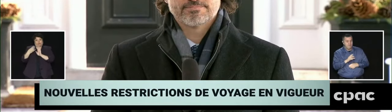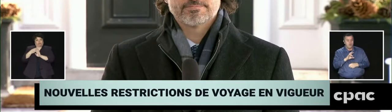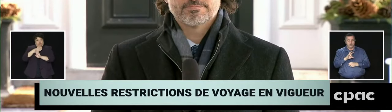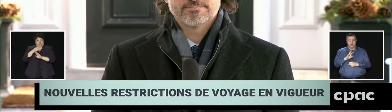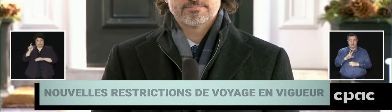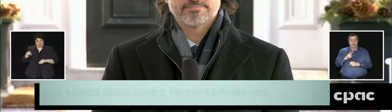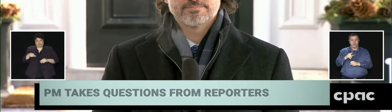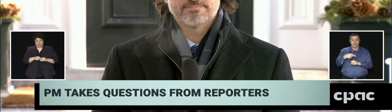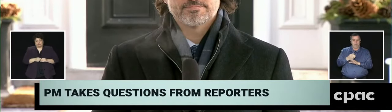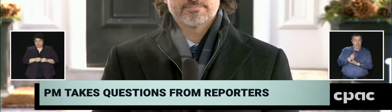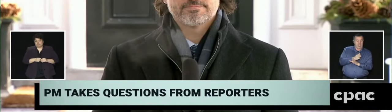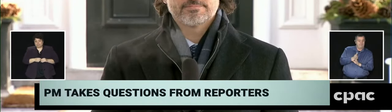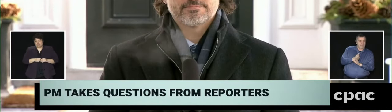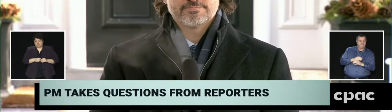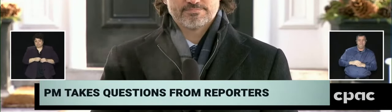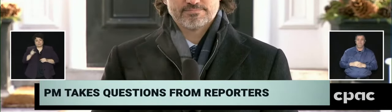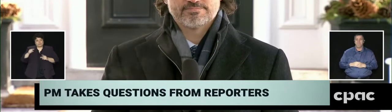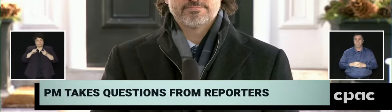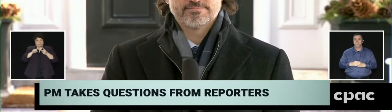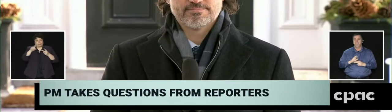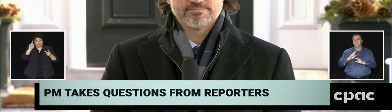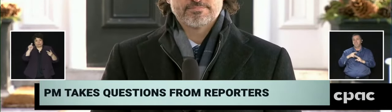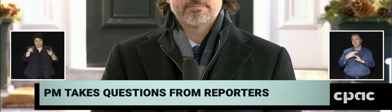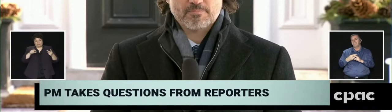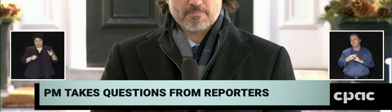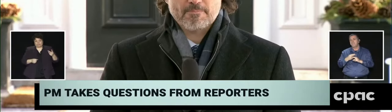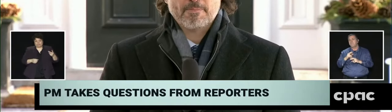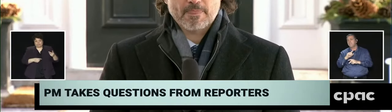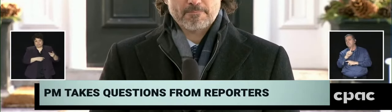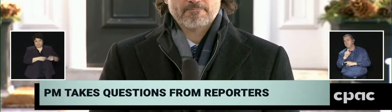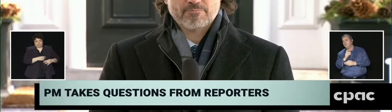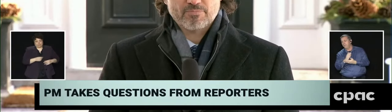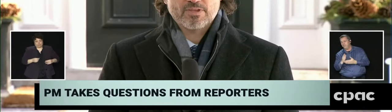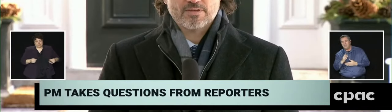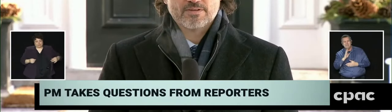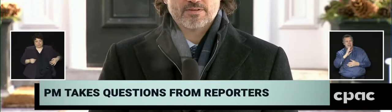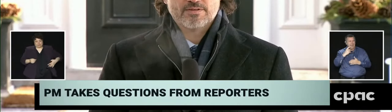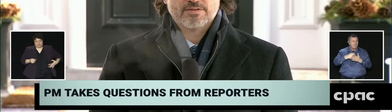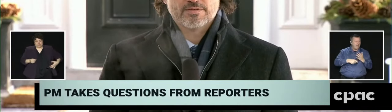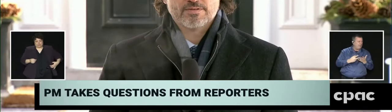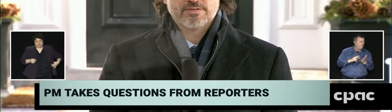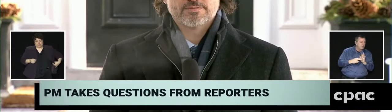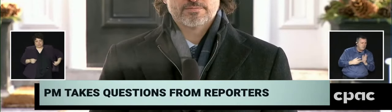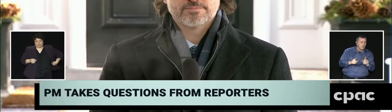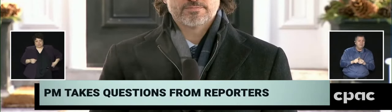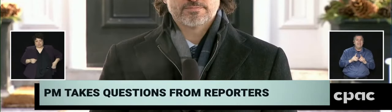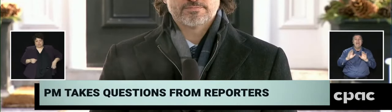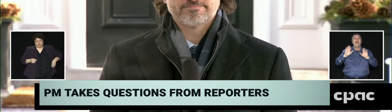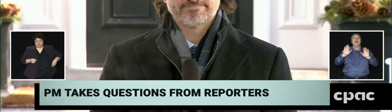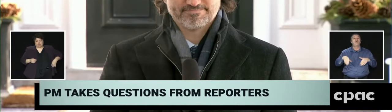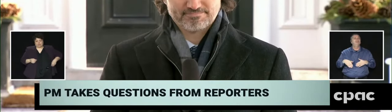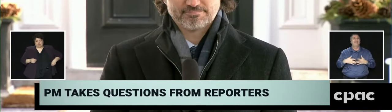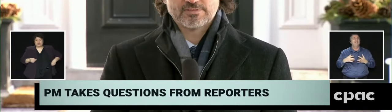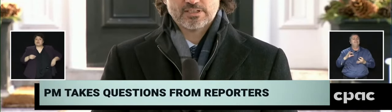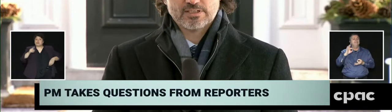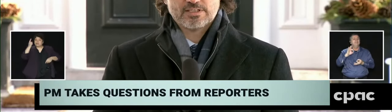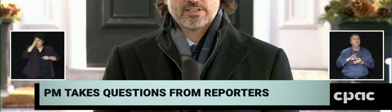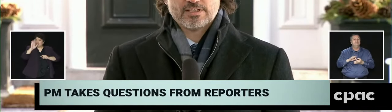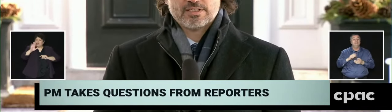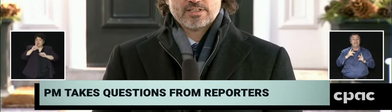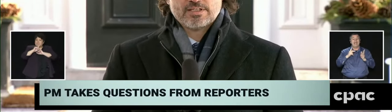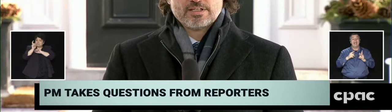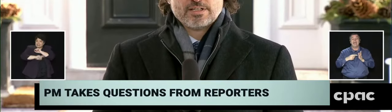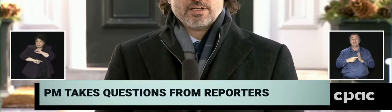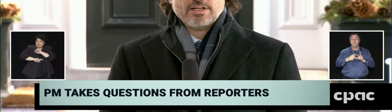Oui, tout à fait. Pouvez-vous nous dire de quelles pénalités, quelles amendes on parle exactement et en fait, quelles seront les conséquences pour